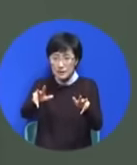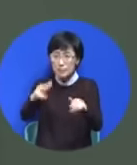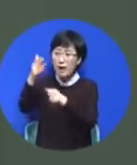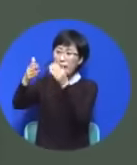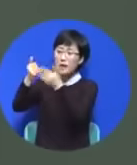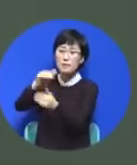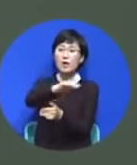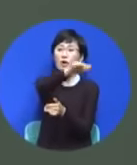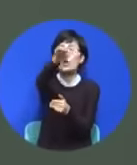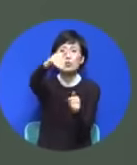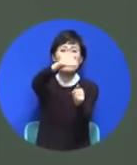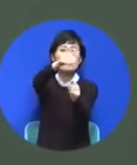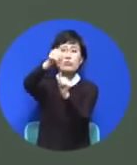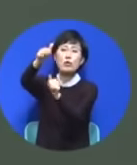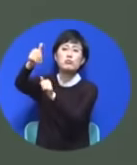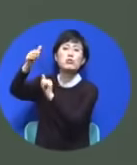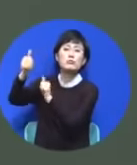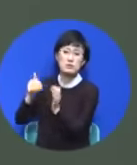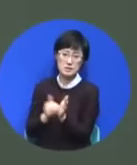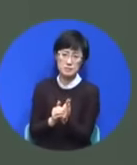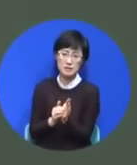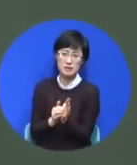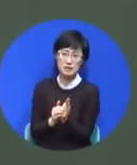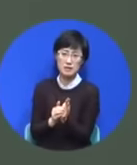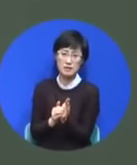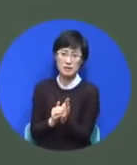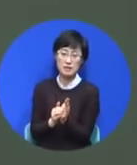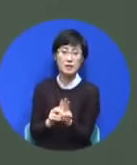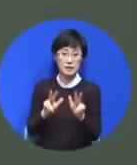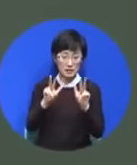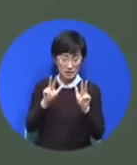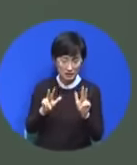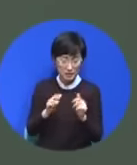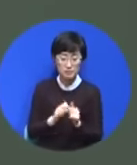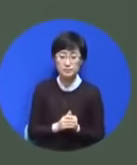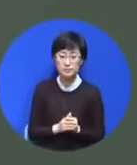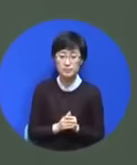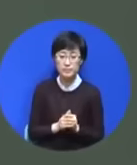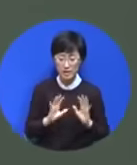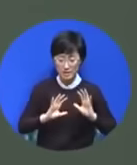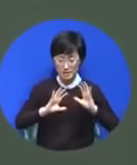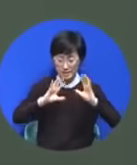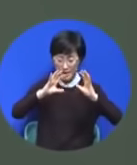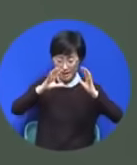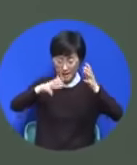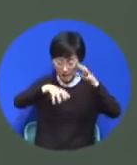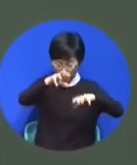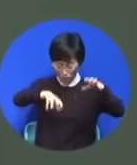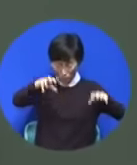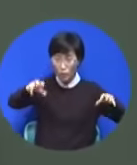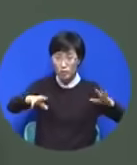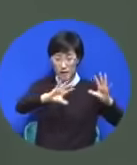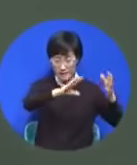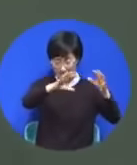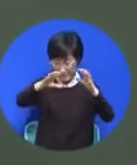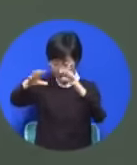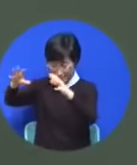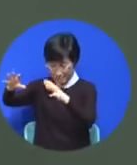거지 있 하이 한 복음을